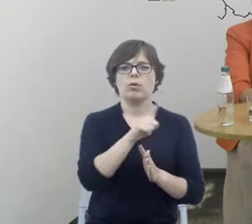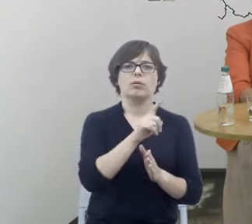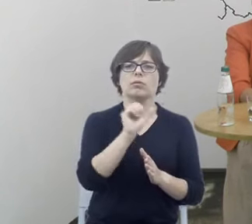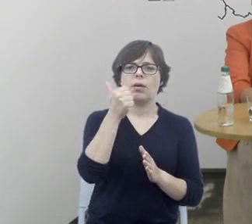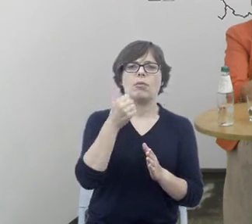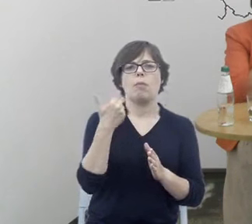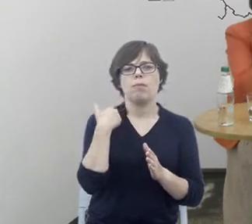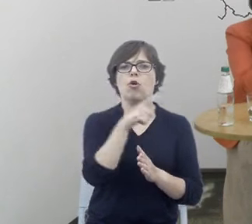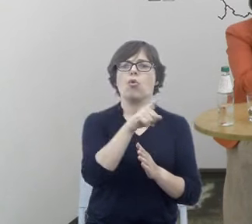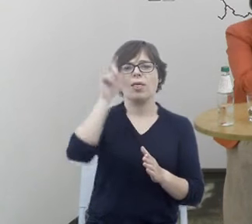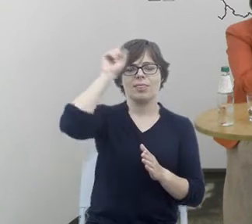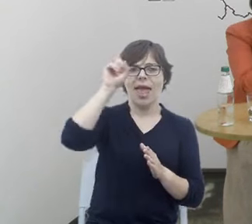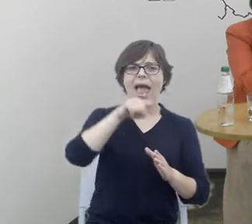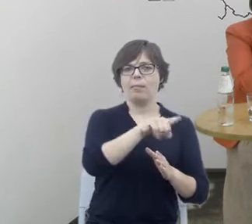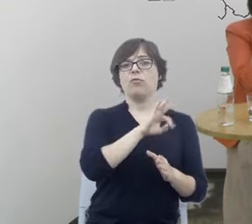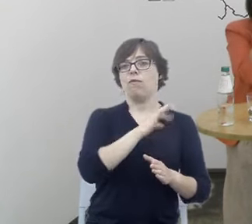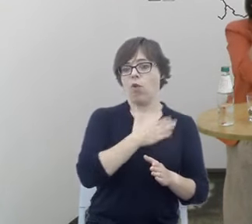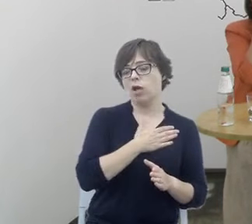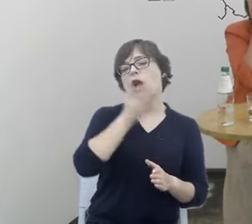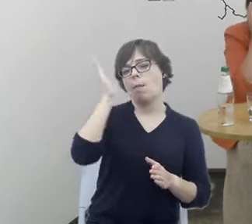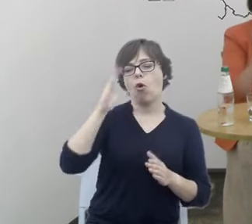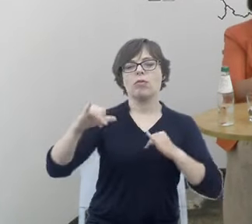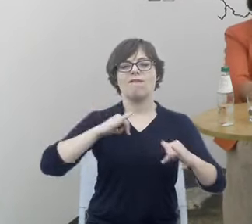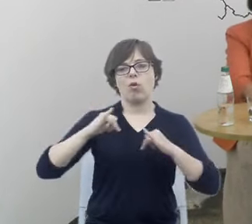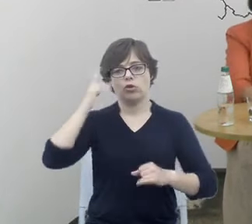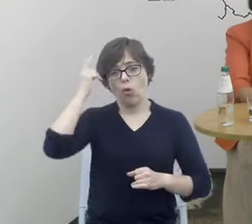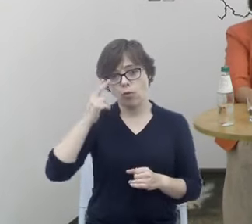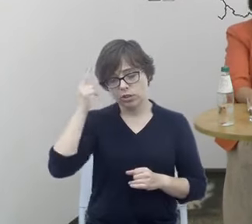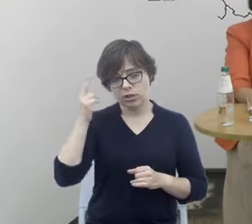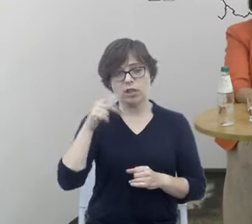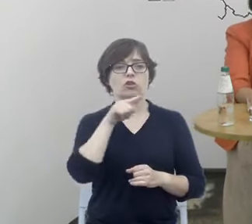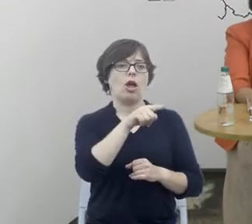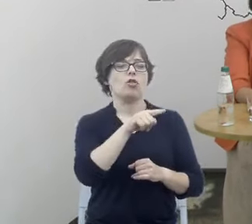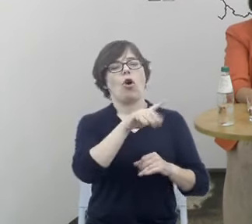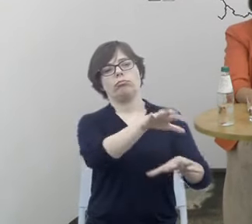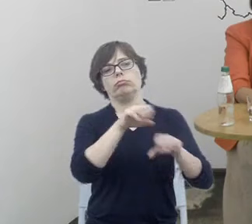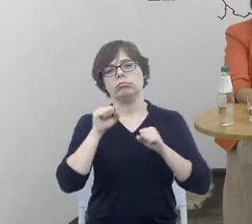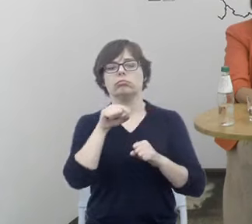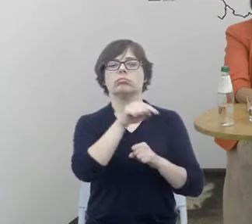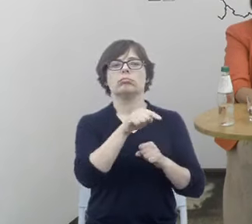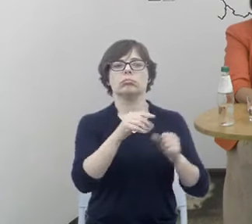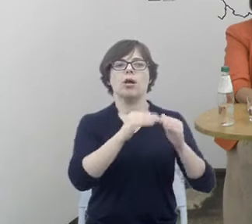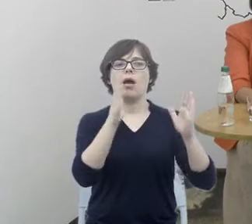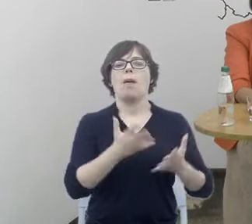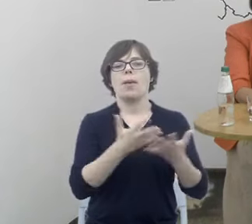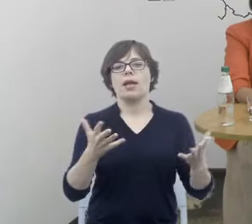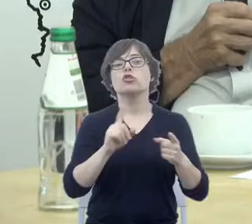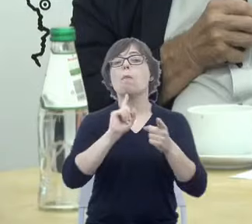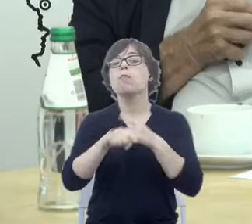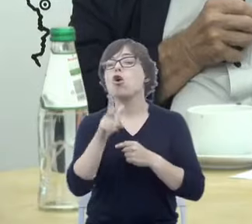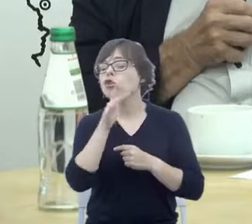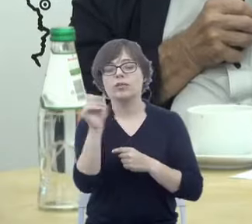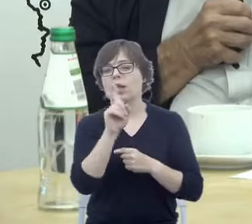na skarb III Rzeszy, a później władza ludowa przejęła to jako mienie tak zwane już nie po żydowskie, w cudzysłowie, tylko po